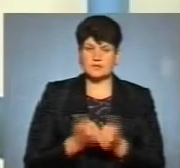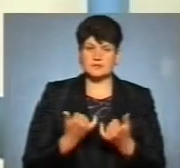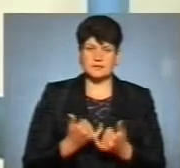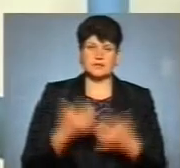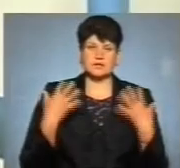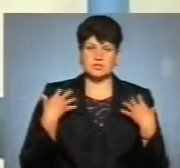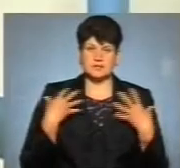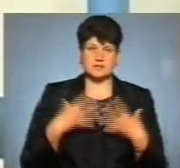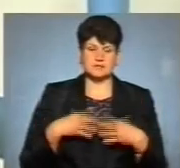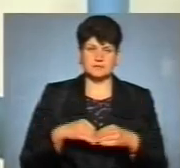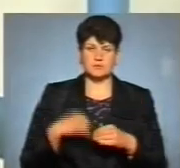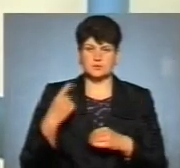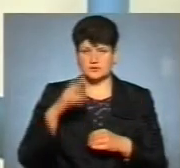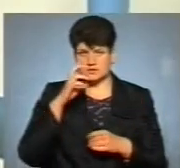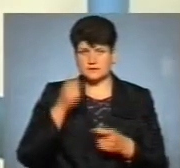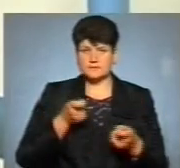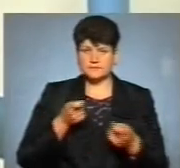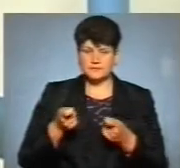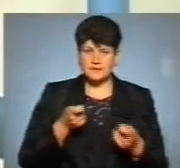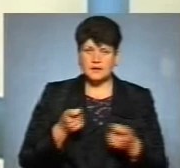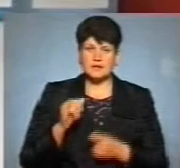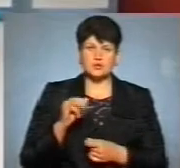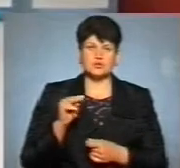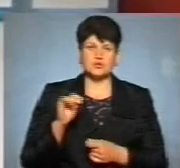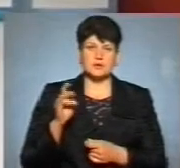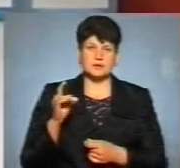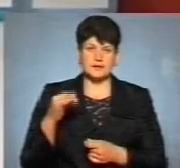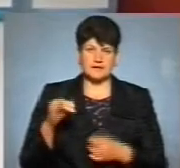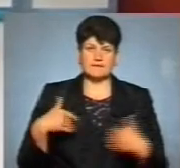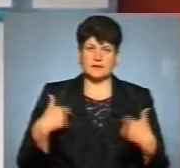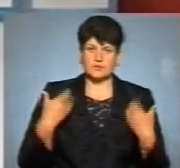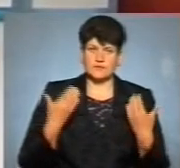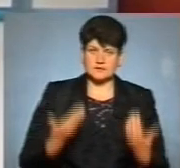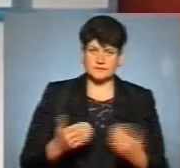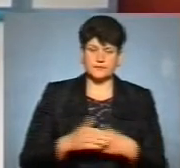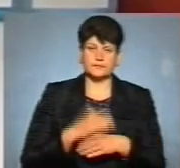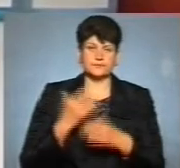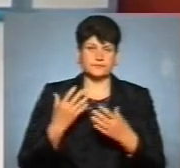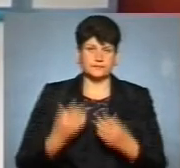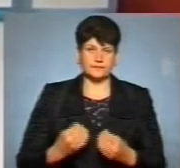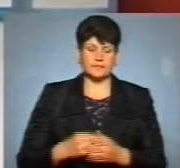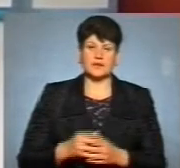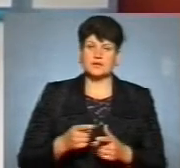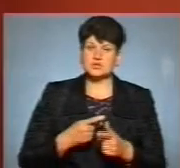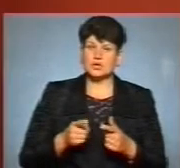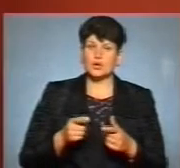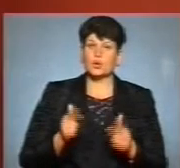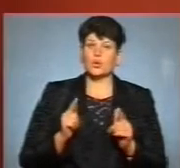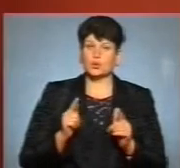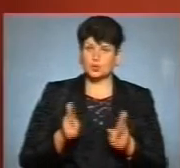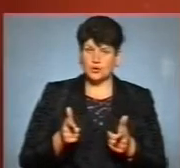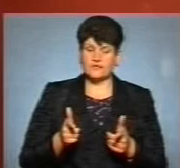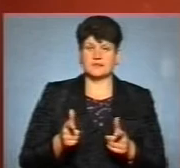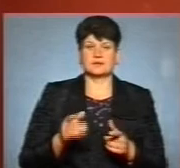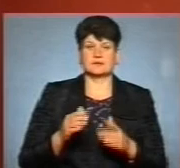сім'ї та молоді облдержадміністрації Ігор Чорний. Вітаю вас. Доброго дня. Чи готові стаціонарні табори